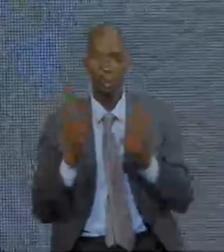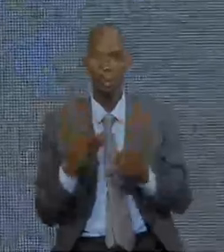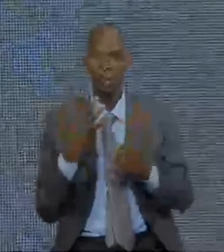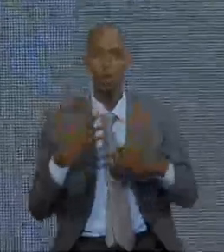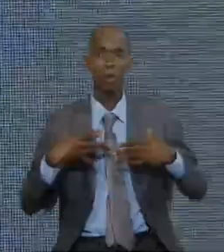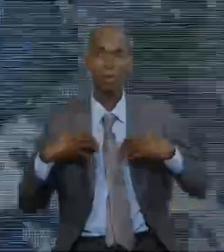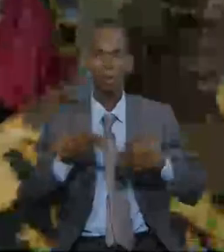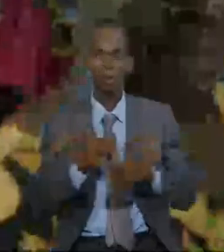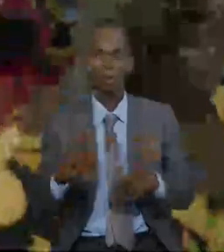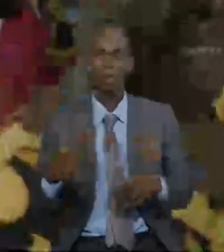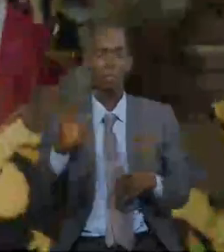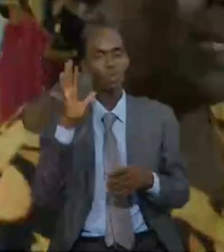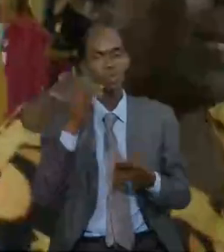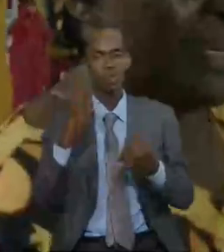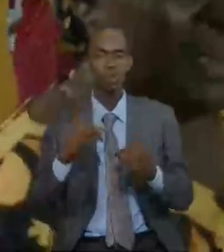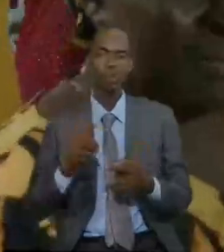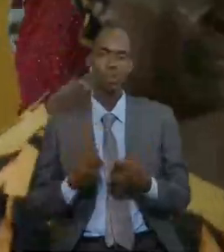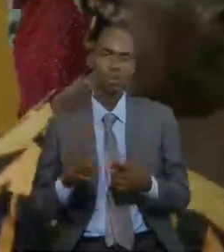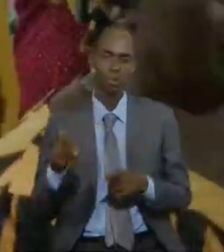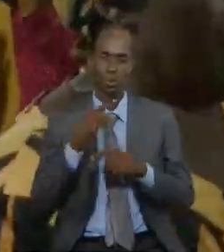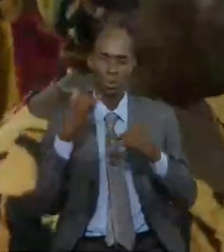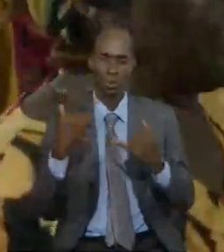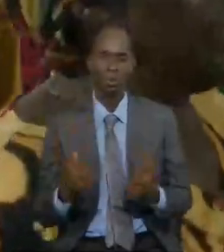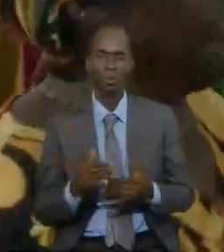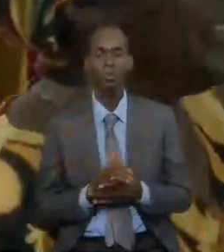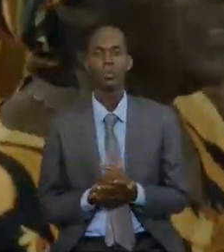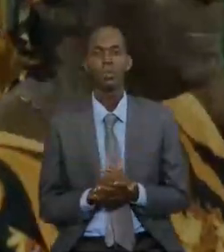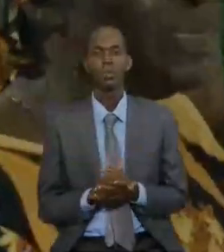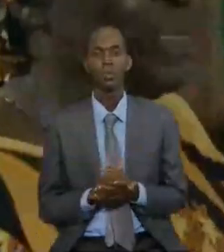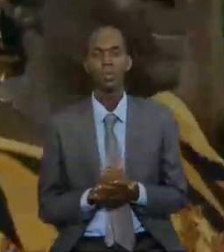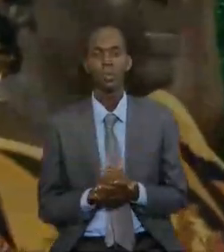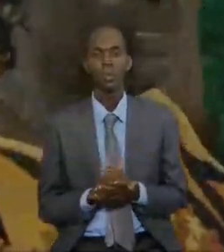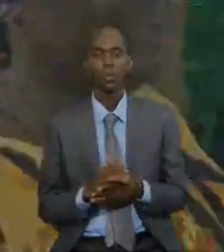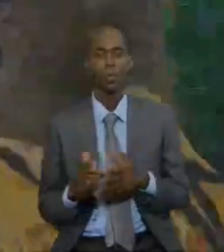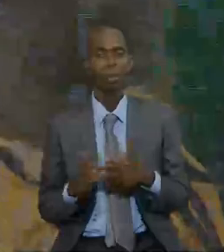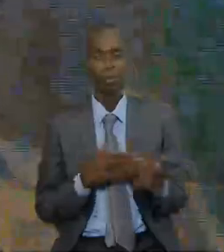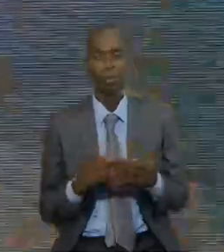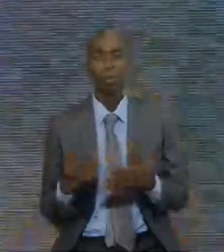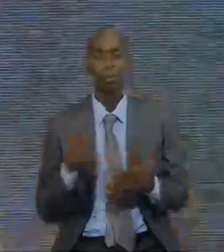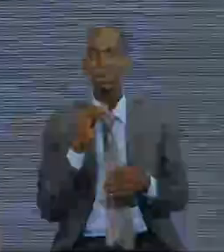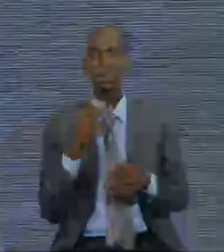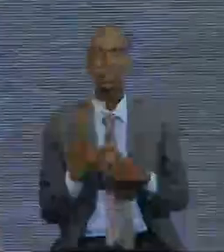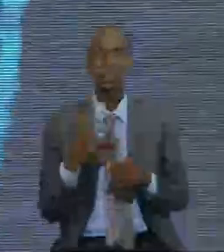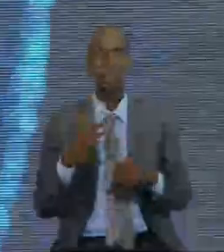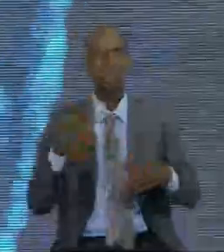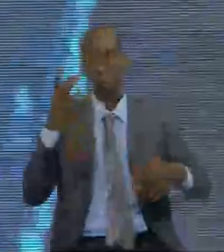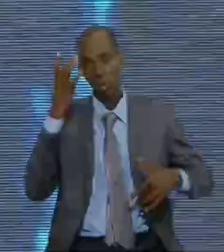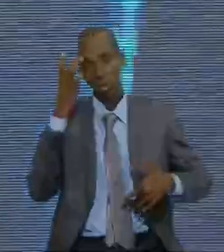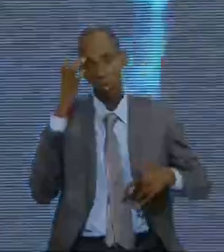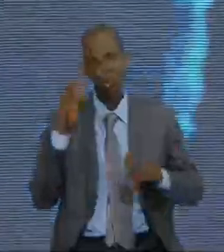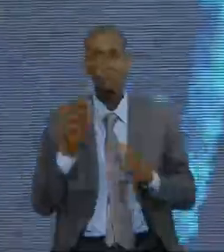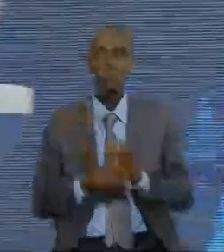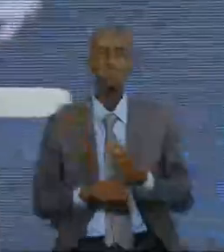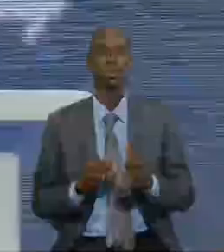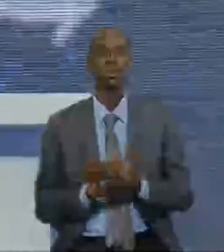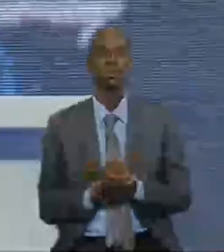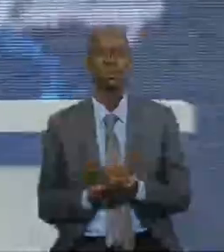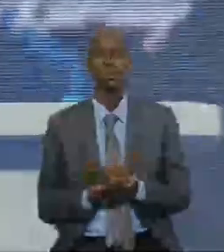la puissance de guérison veut touchera maintenant quel que soit le nom de la maladie